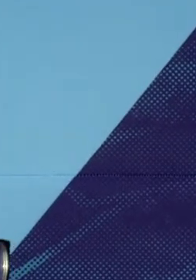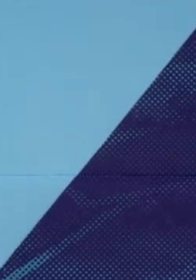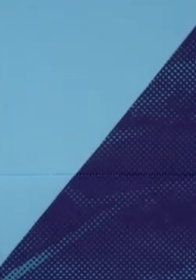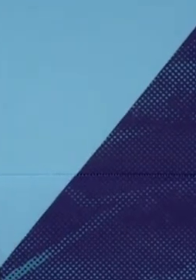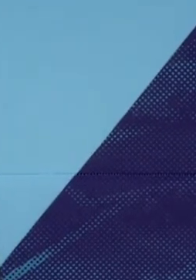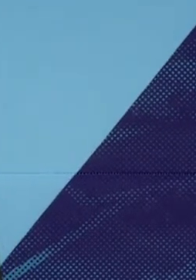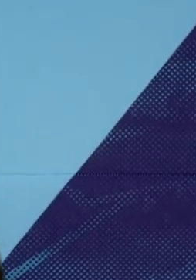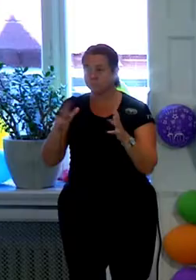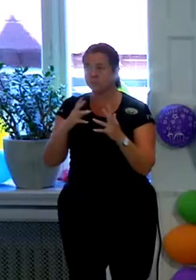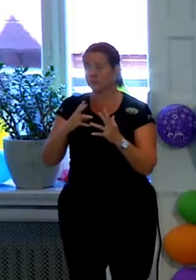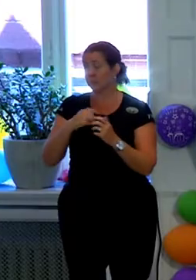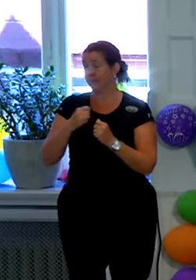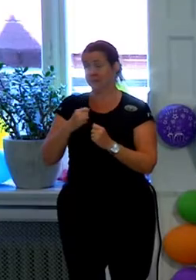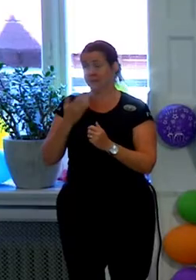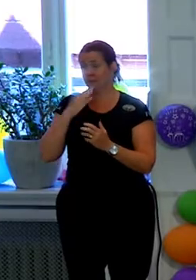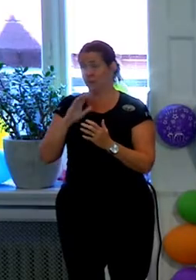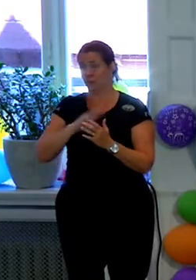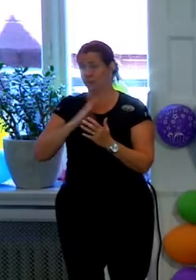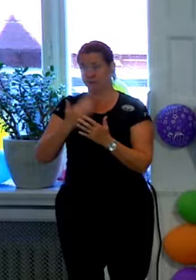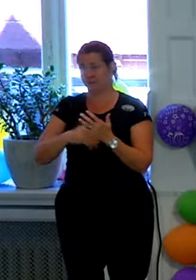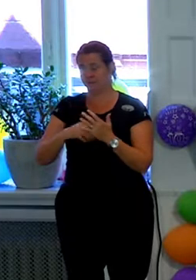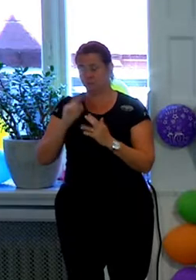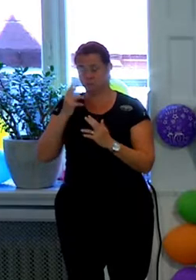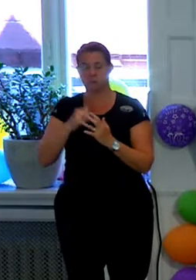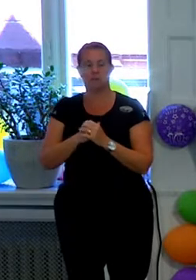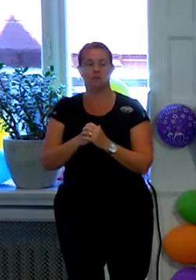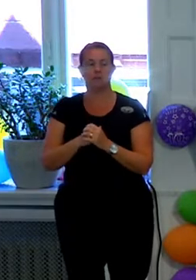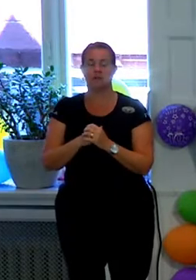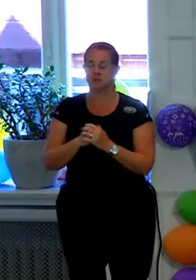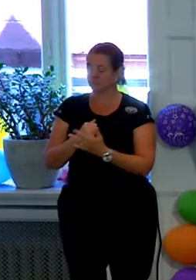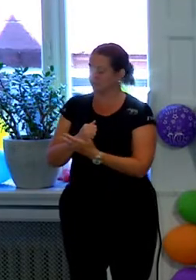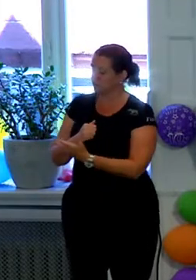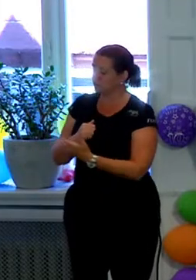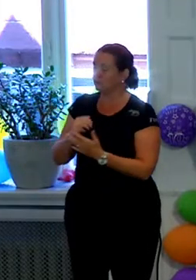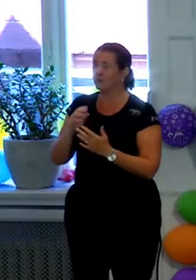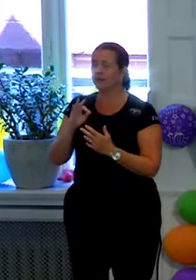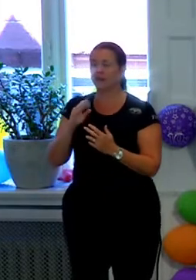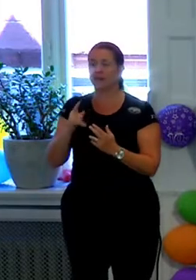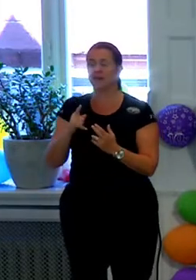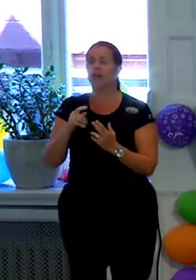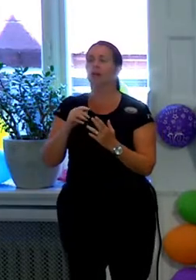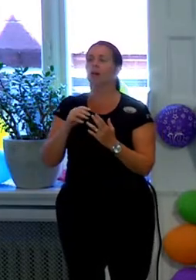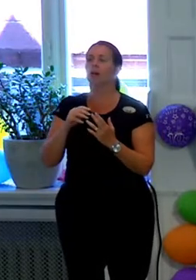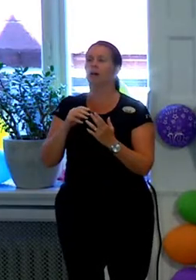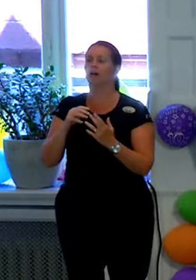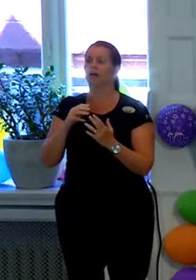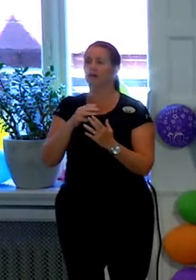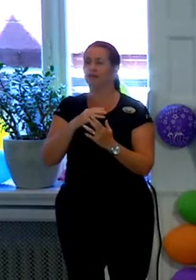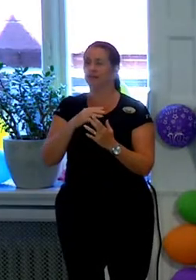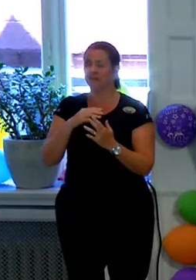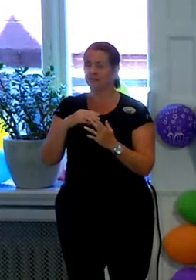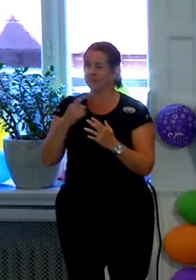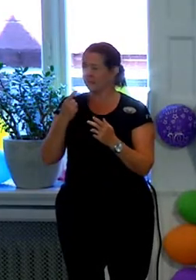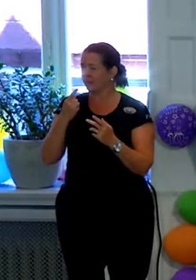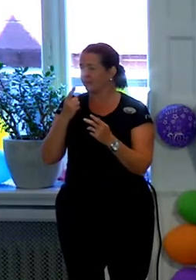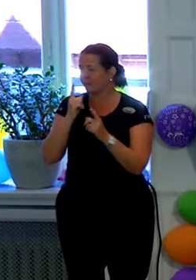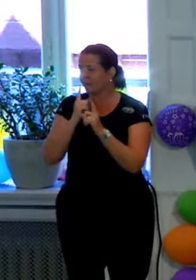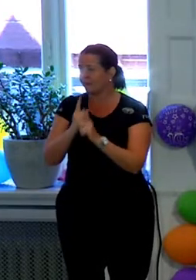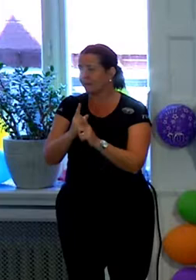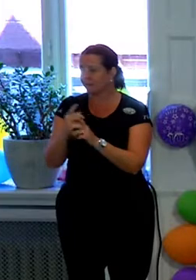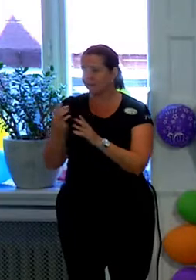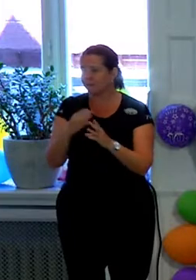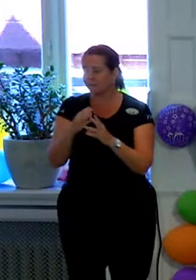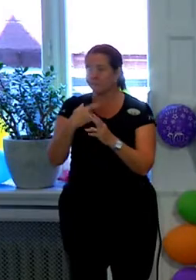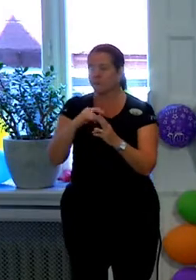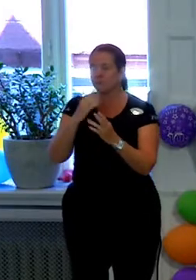här och nu. Mm. Elin, cykel på tåg? Ja, men bara väldigt kort vill jag säga att det är ju helt i linje med i den inriktningen som vi vill ha från ett nationellt